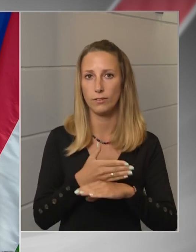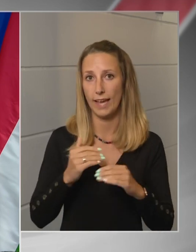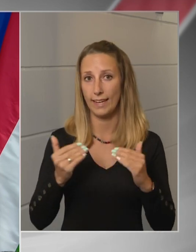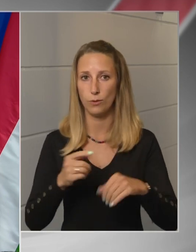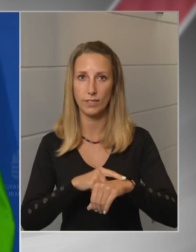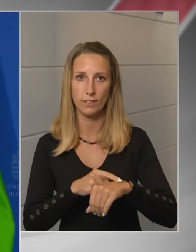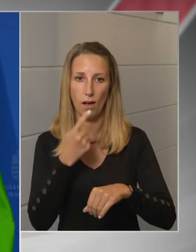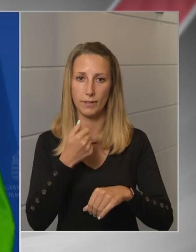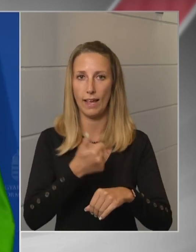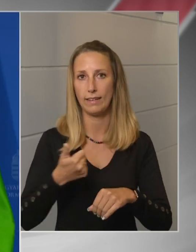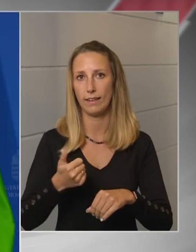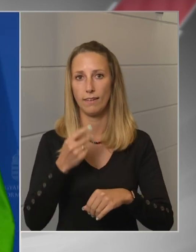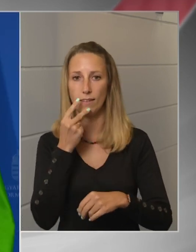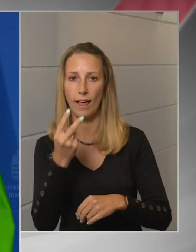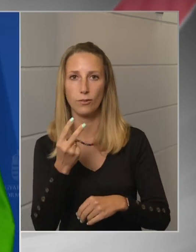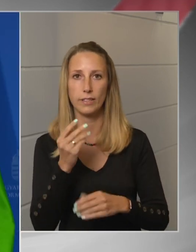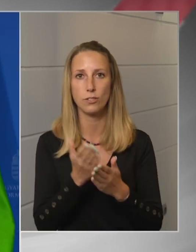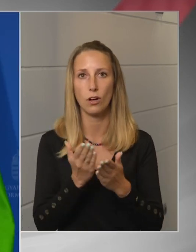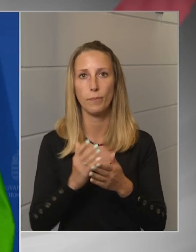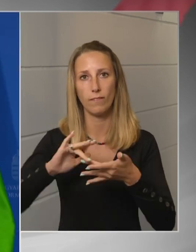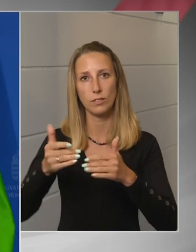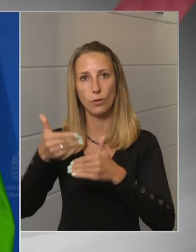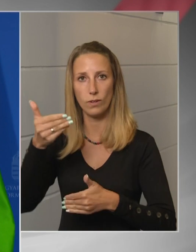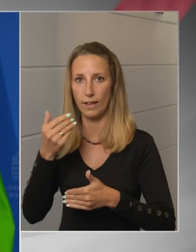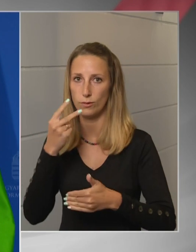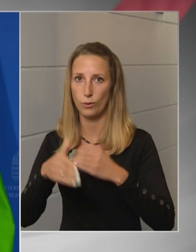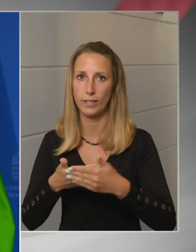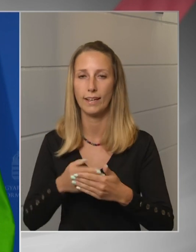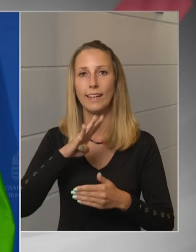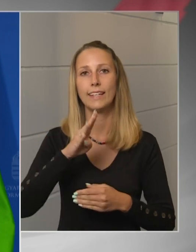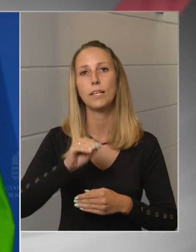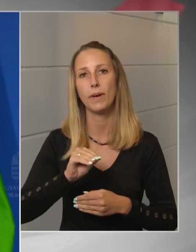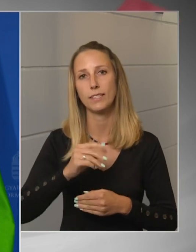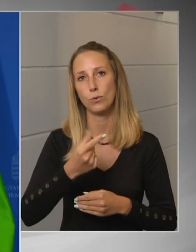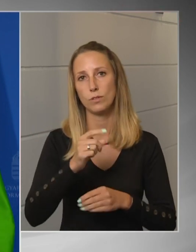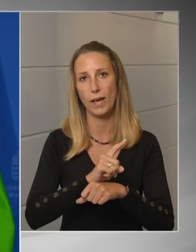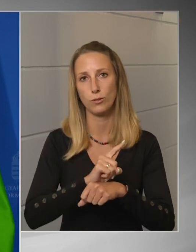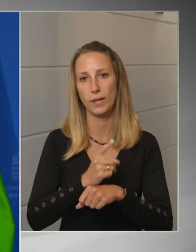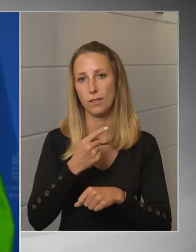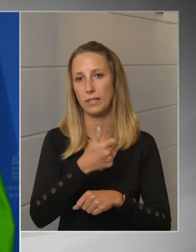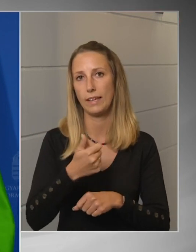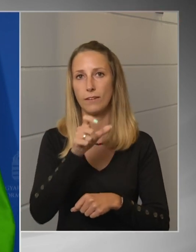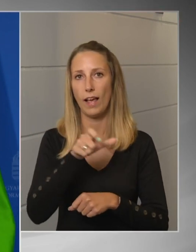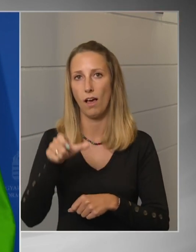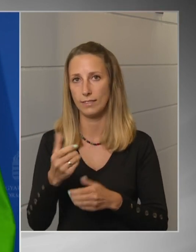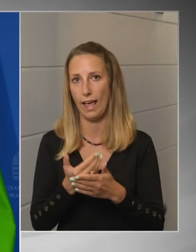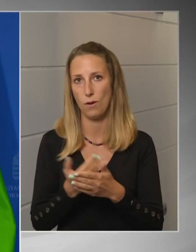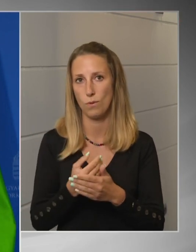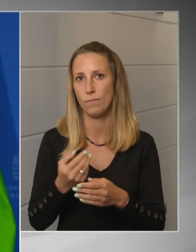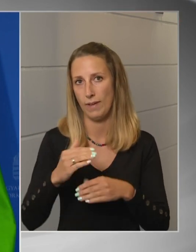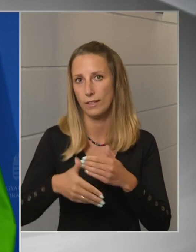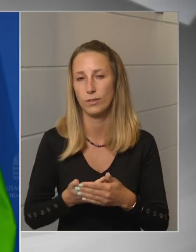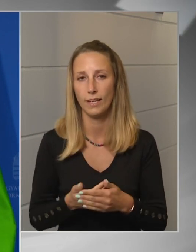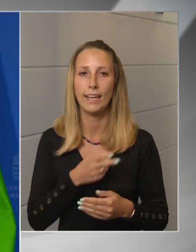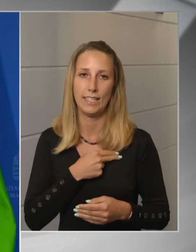látogatás alkalmával ezen az oldalon töltenek. Most már 4 perc-20 másodperc átlagosan, amit egy-egy felhasználó eltöltet érdemben használják,